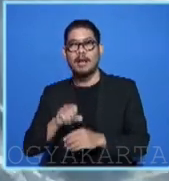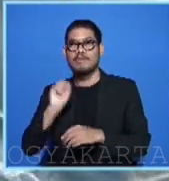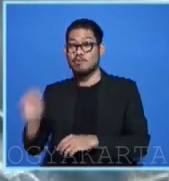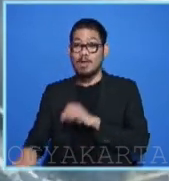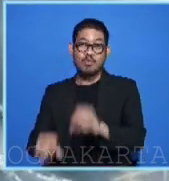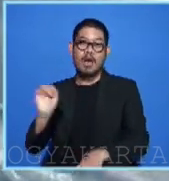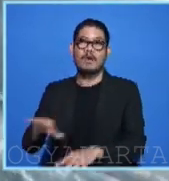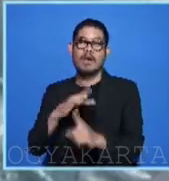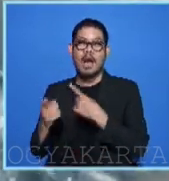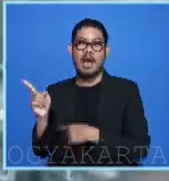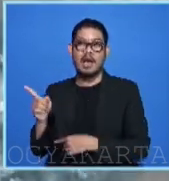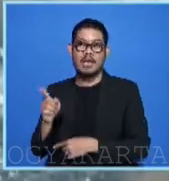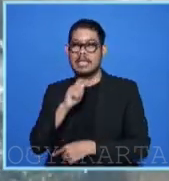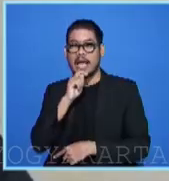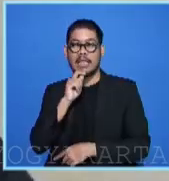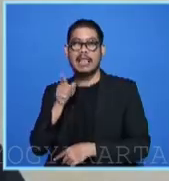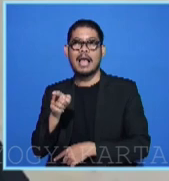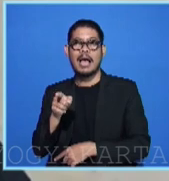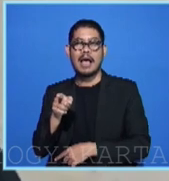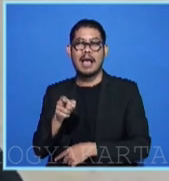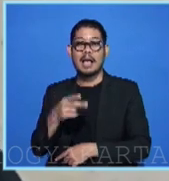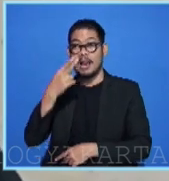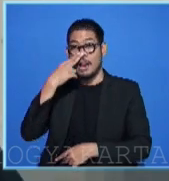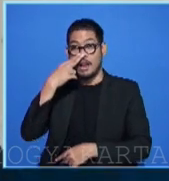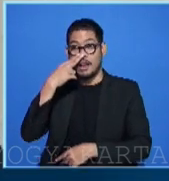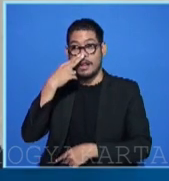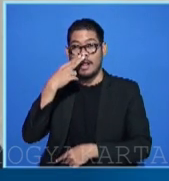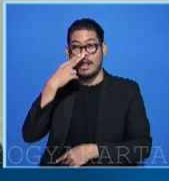yang berasal dari luar Kelurahan kepuharjo gangan